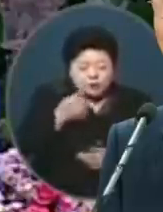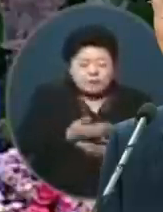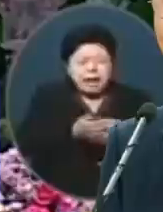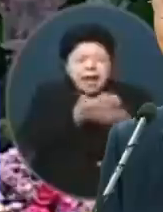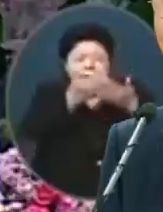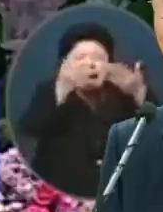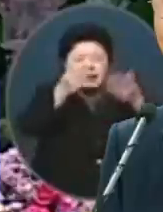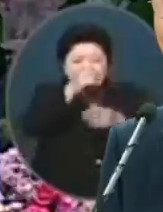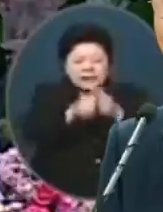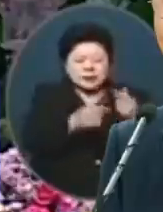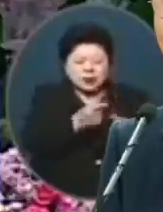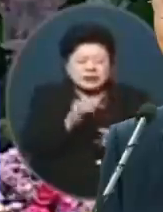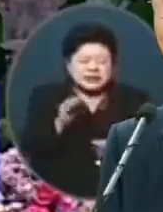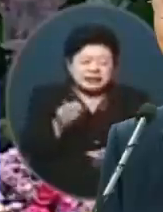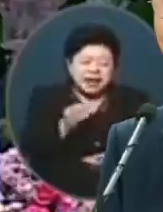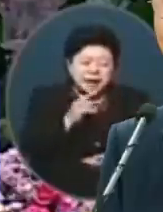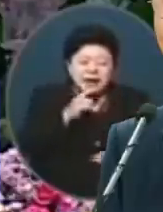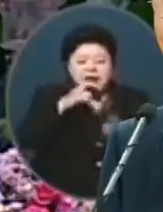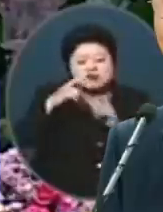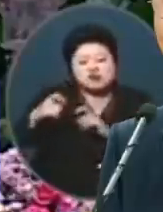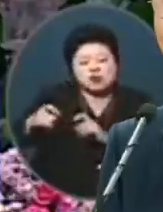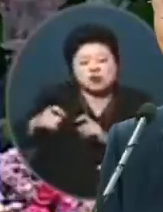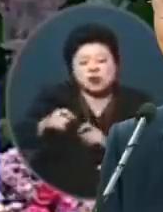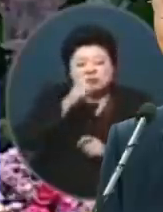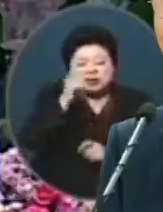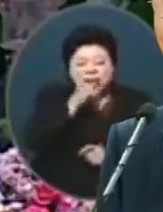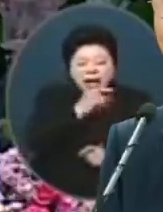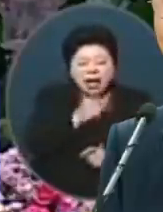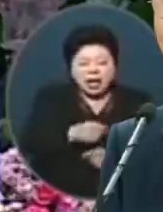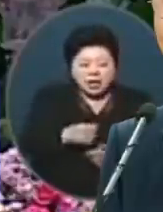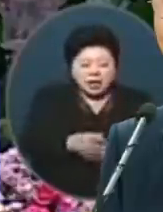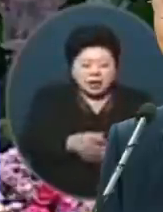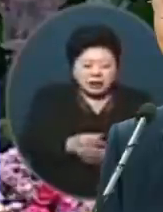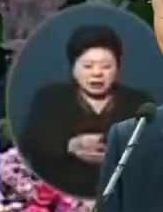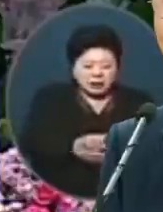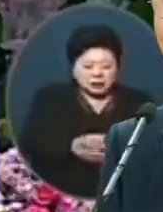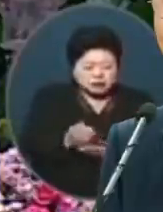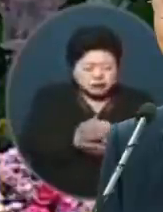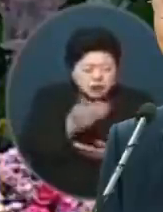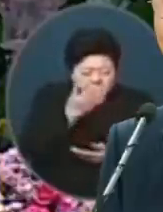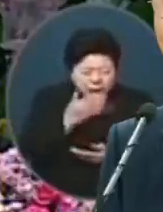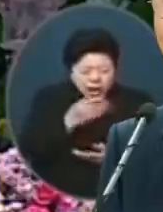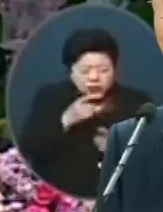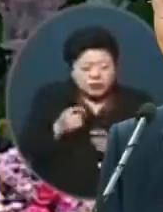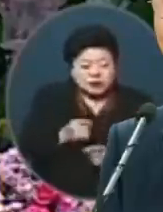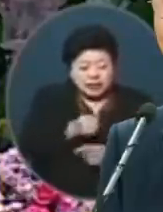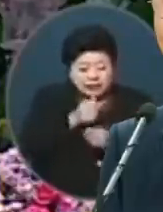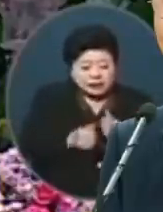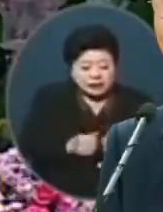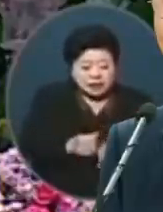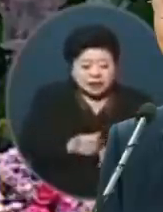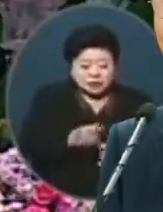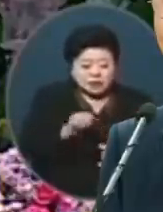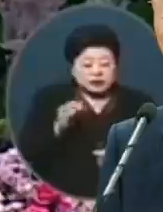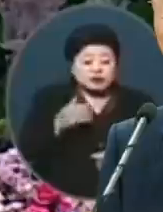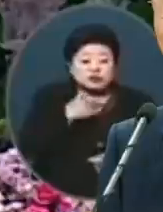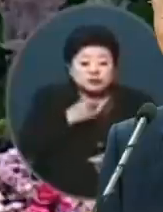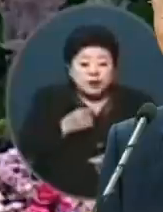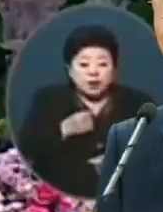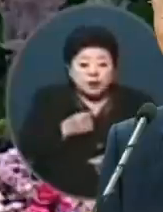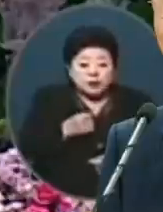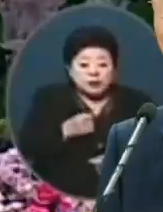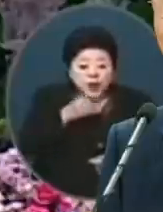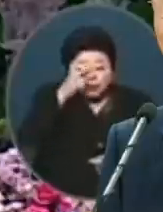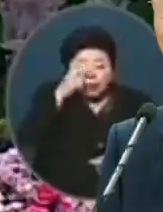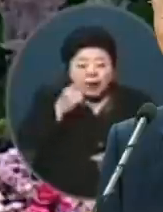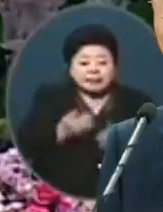밝아져서 하나님과 같이 되어 선악을 알게 될 것이라고 유혹하자 하나님과 동등하게 되려는